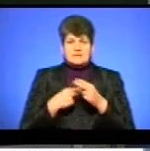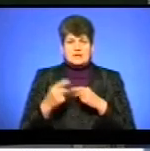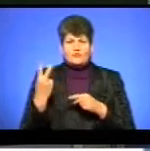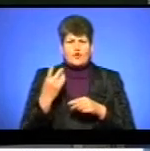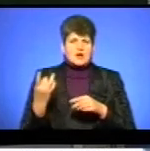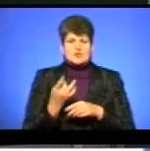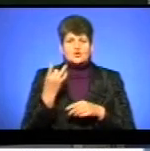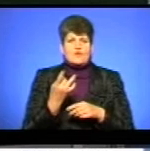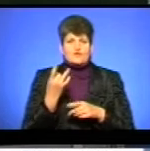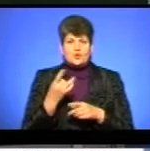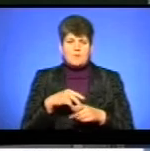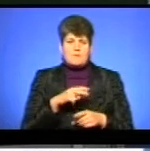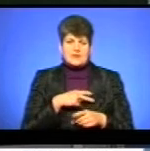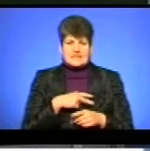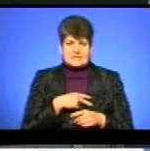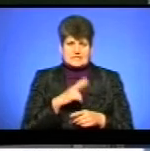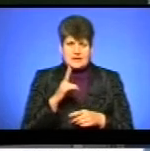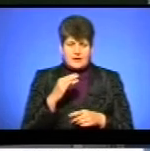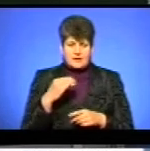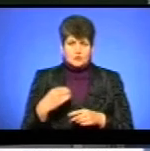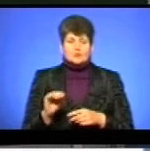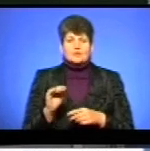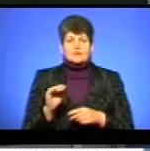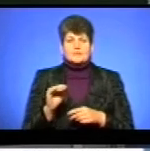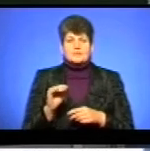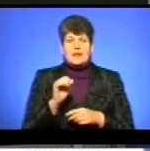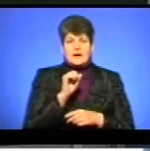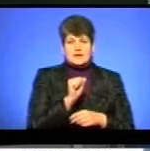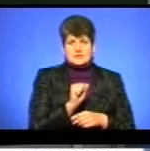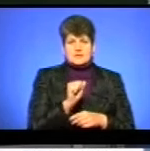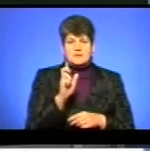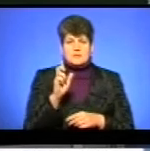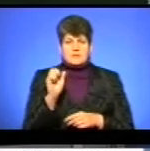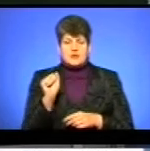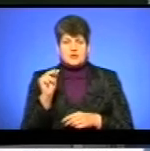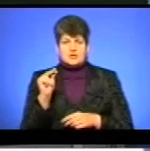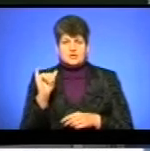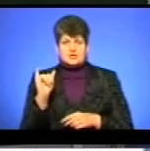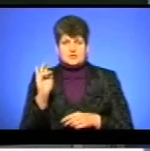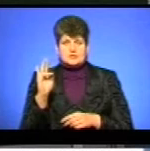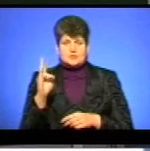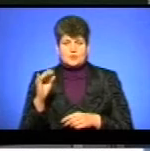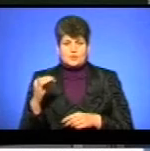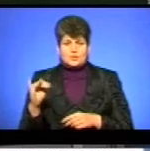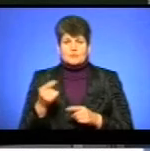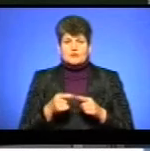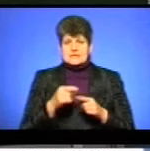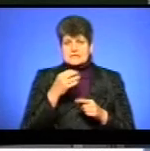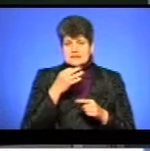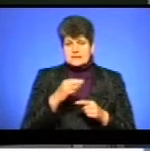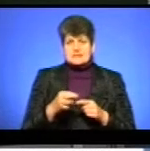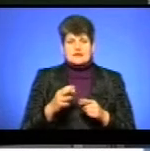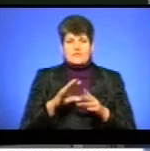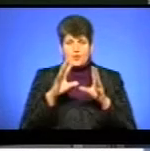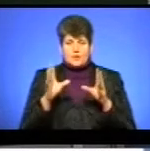призеркою третіх літніх юнацьких олімпійських ігор в Буенос-Айресі Анастасією Бачинською. Повідомив директор комунального закладу